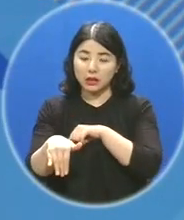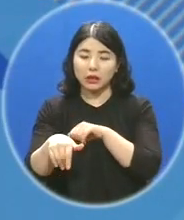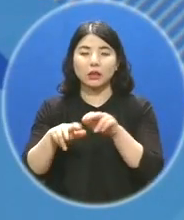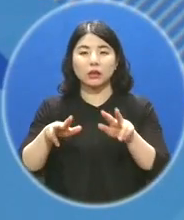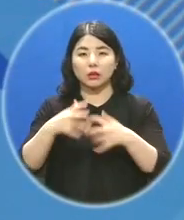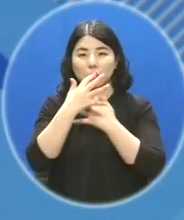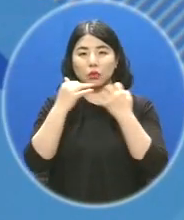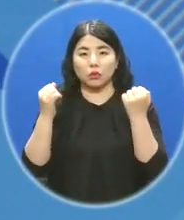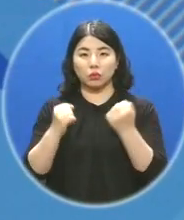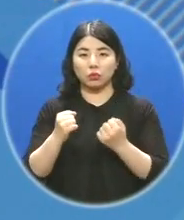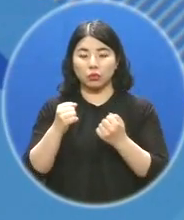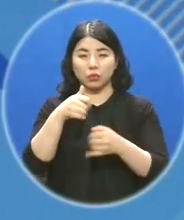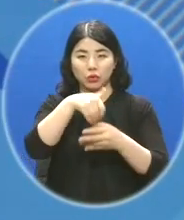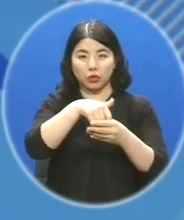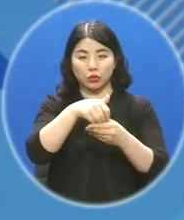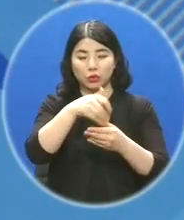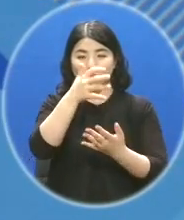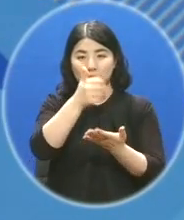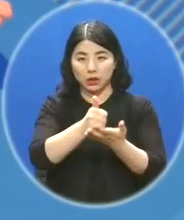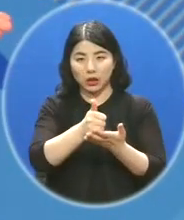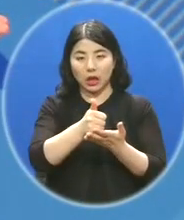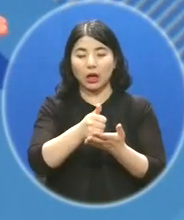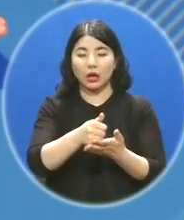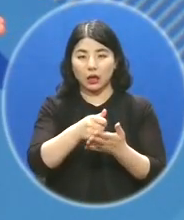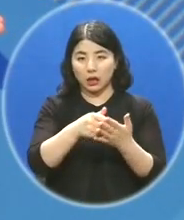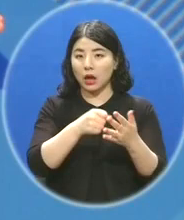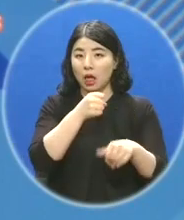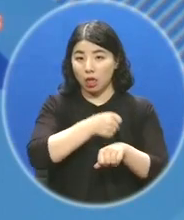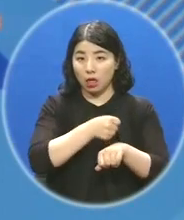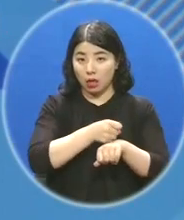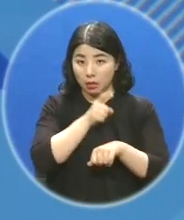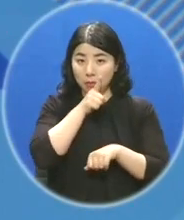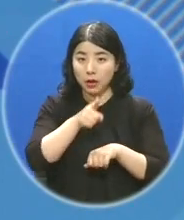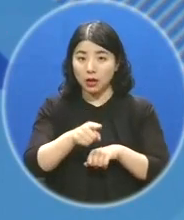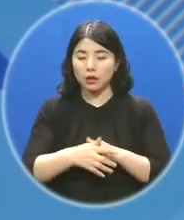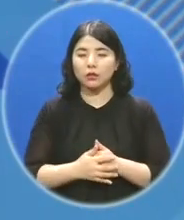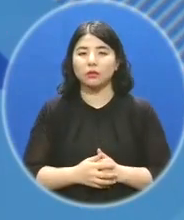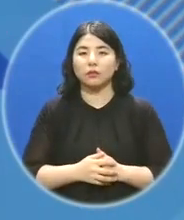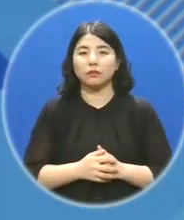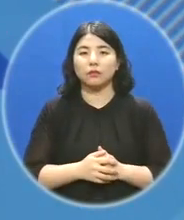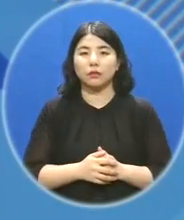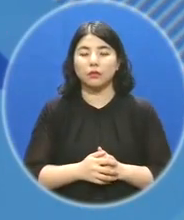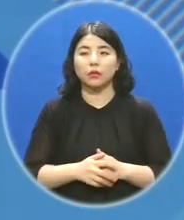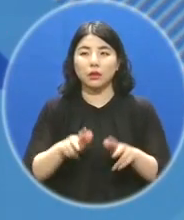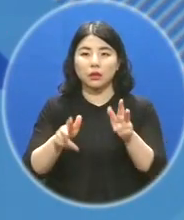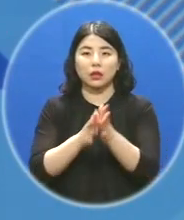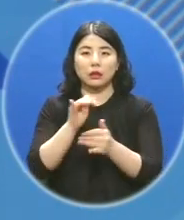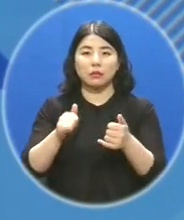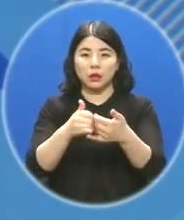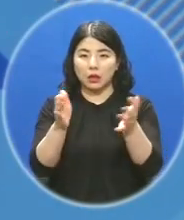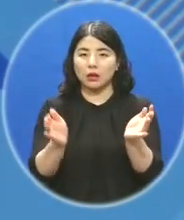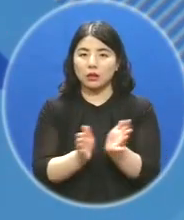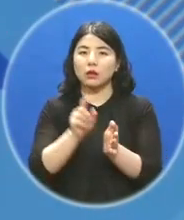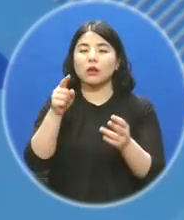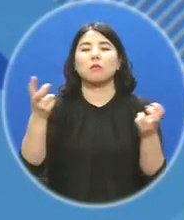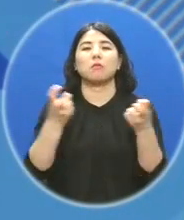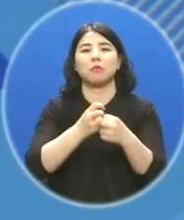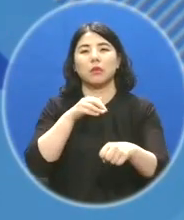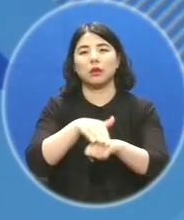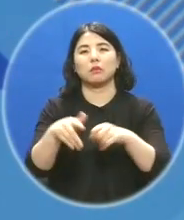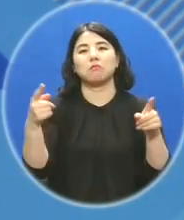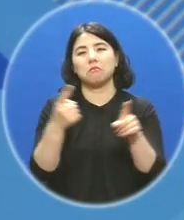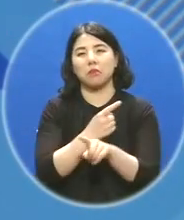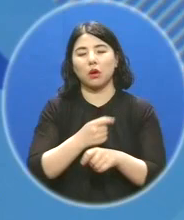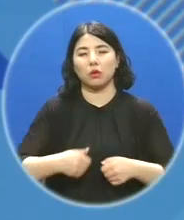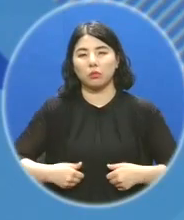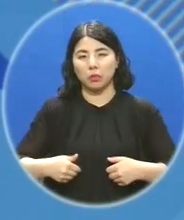우리 충청북도의회 의장 선출에서 이 방식을 지금 채택하고 있다는 네네. 거잖아요. 그렇습니다. 그런데 시민단체에서는 이 방식을 좀 바꿔야 된다. 네.